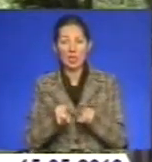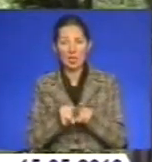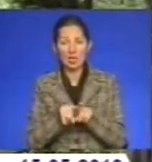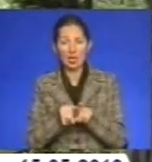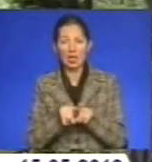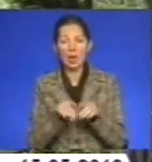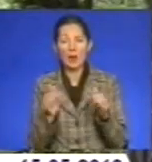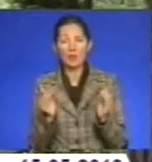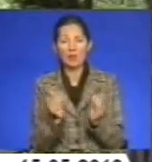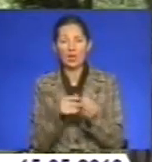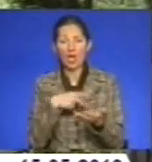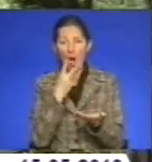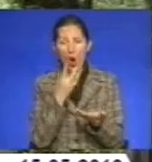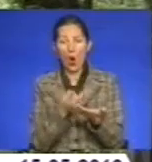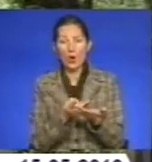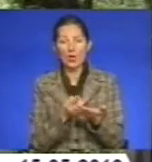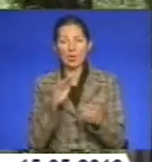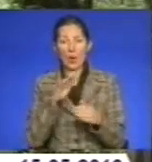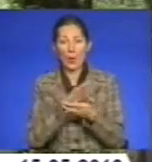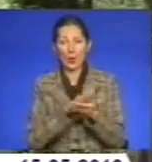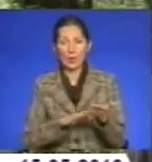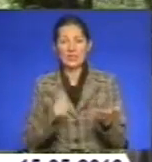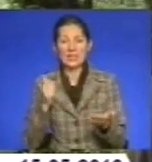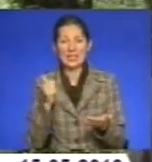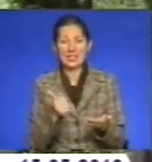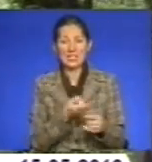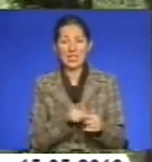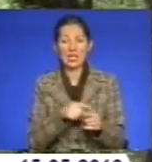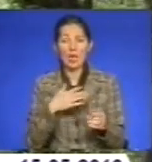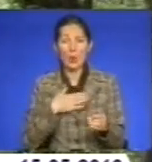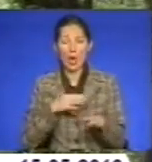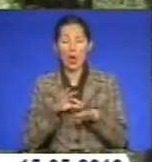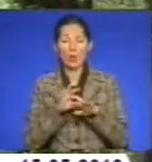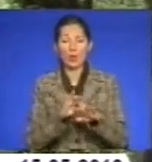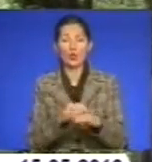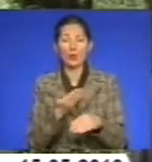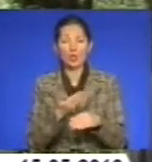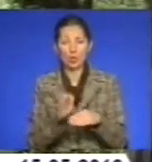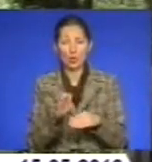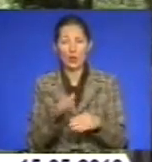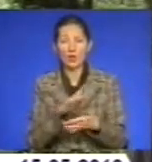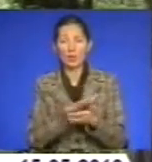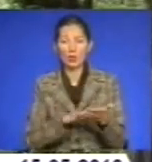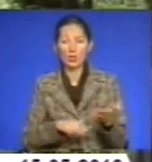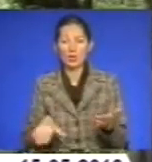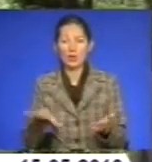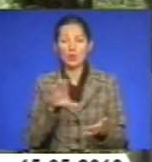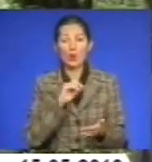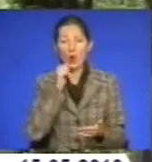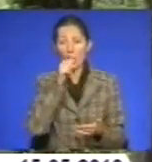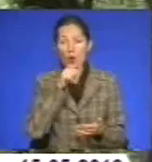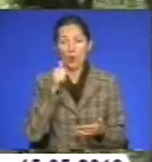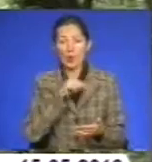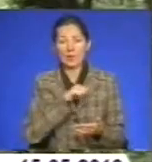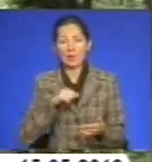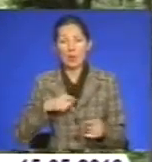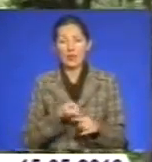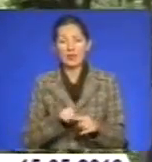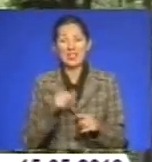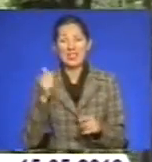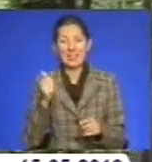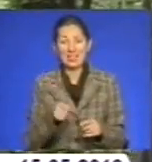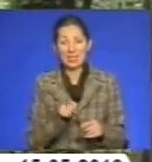скажімо, невеликий огляд на протязі тижня, який, в принципі, ми проводимо частково і на протязі цілого року, але саме в цей